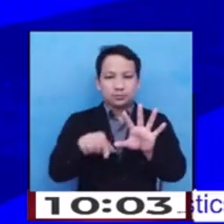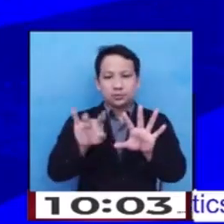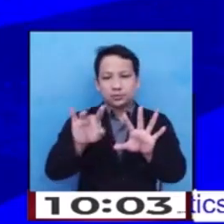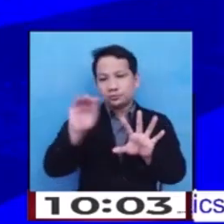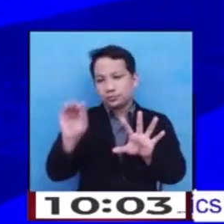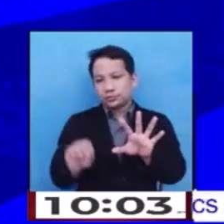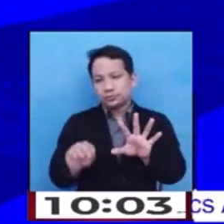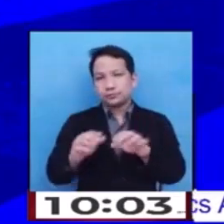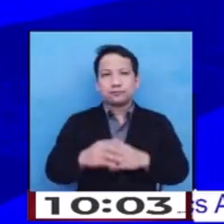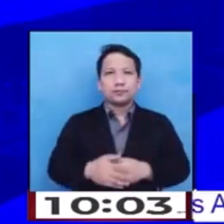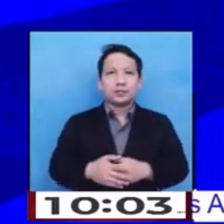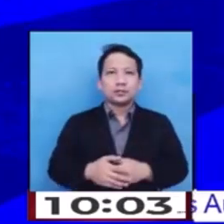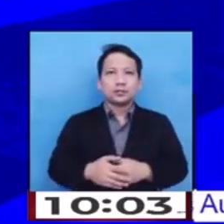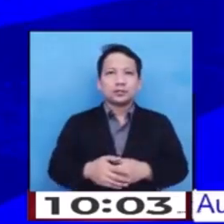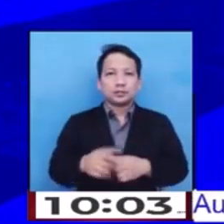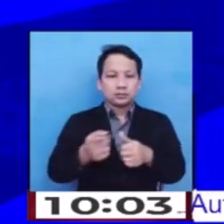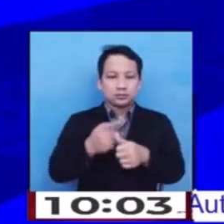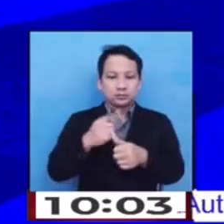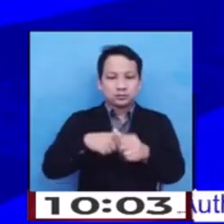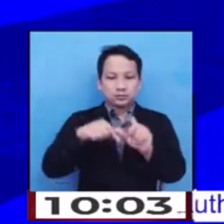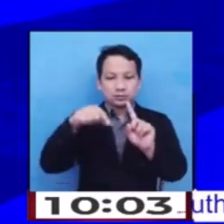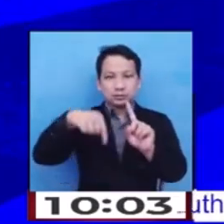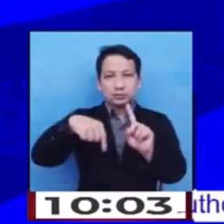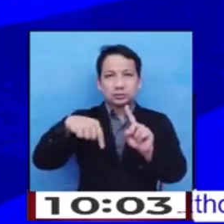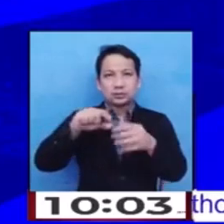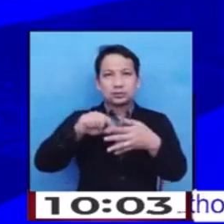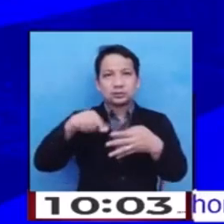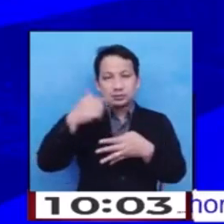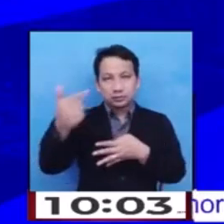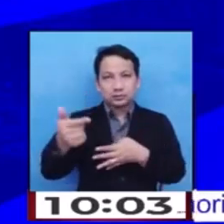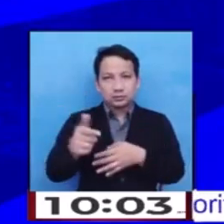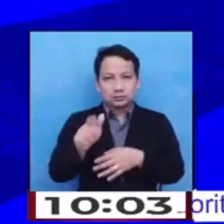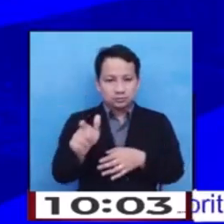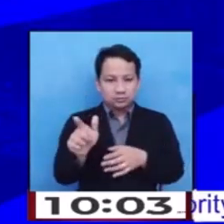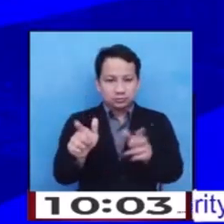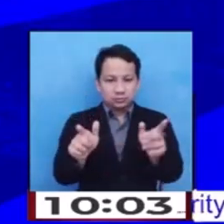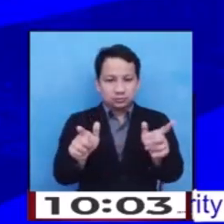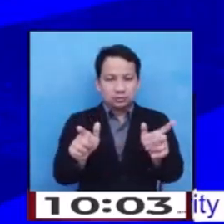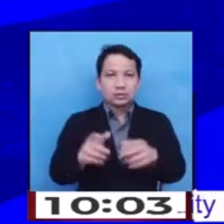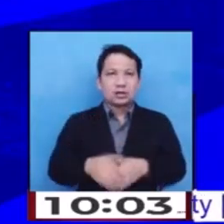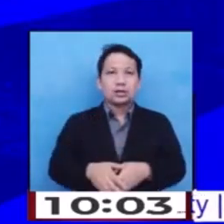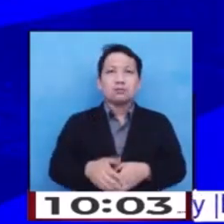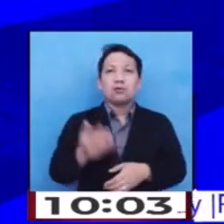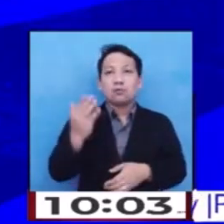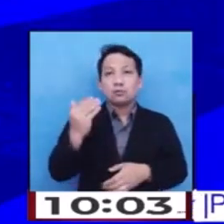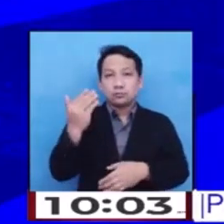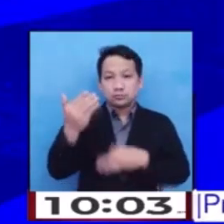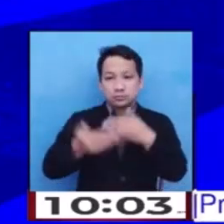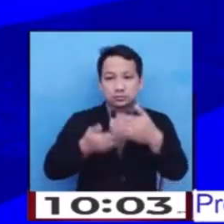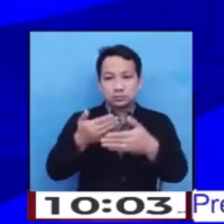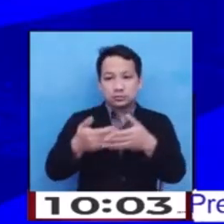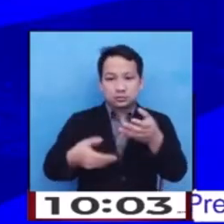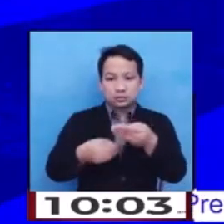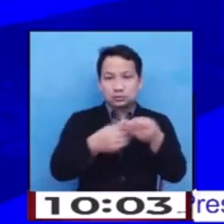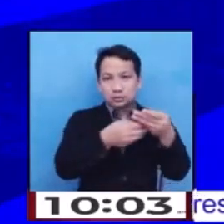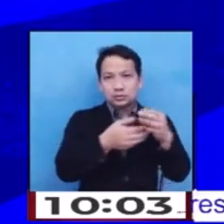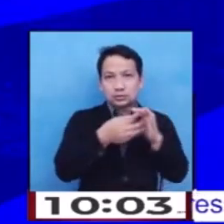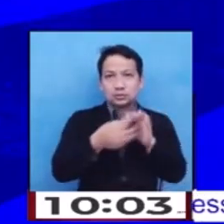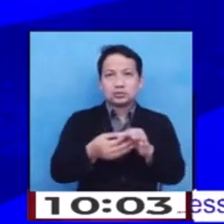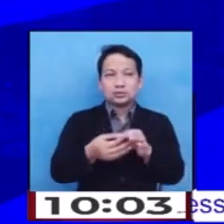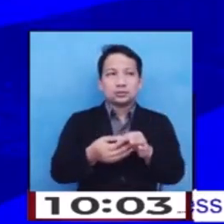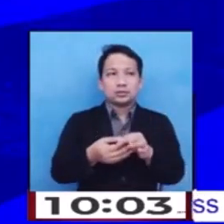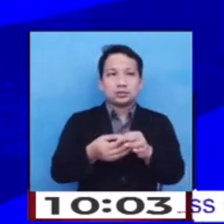55.8% sa unang quarter ng taong 2023. Ito ay sinundan ng mga sumusunod: